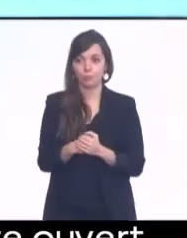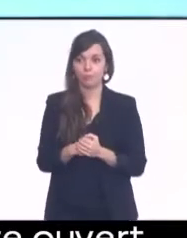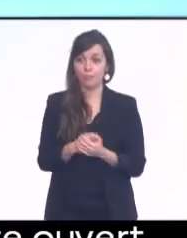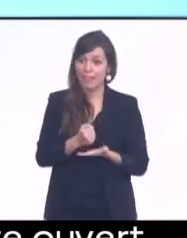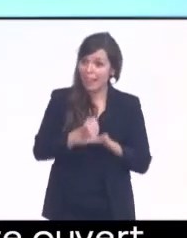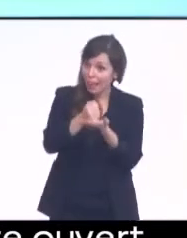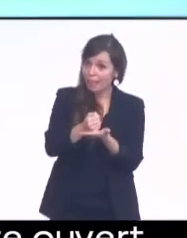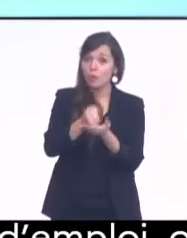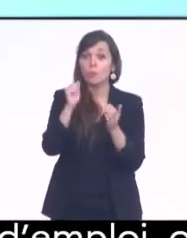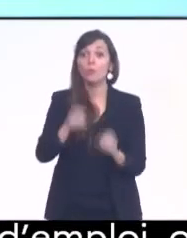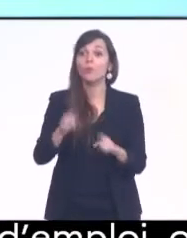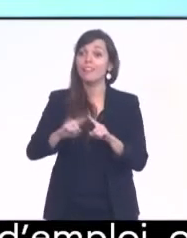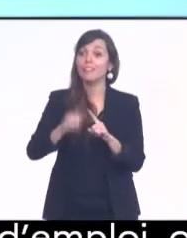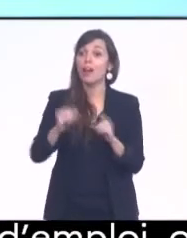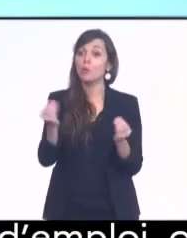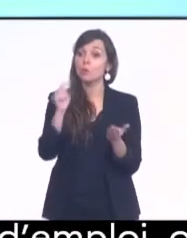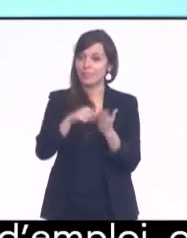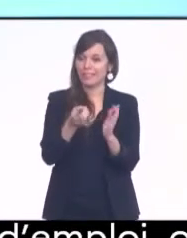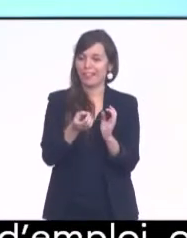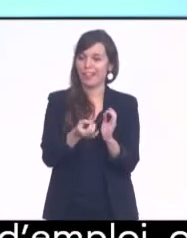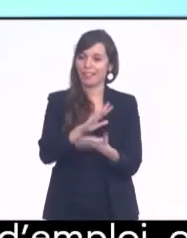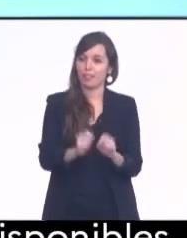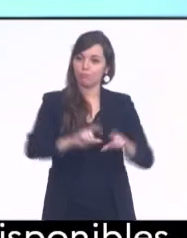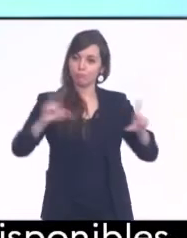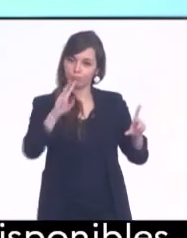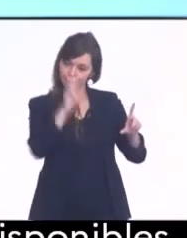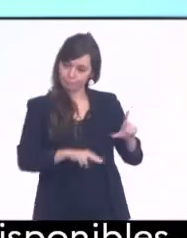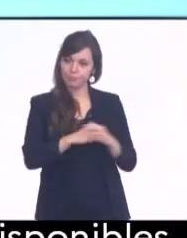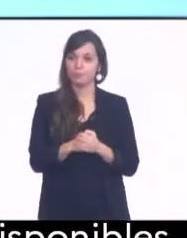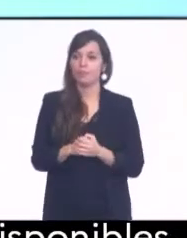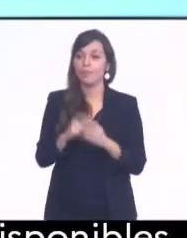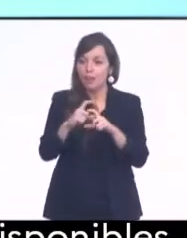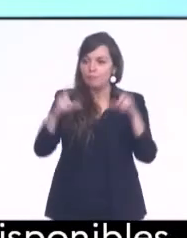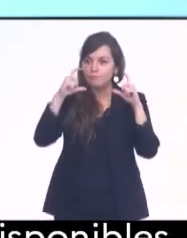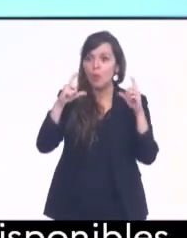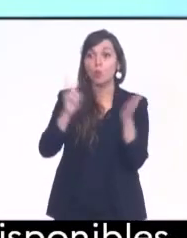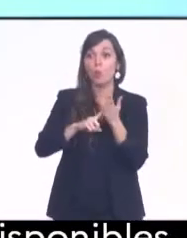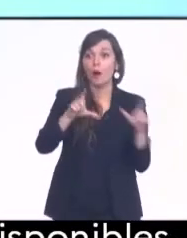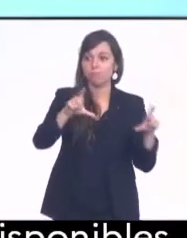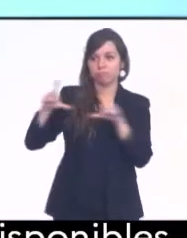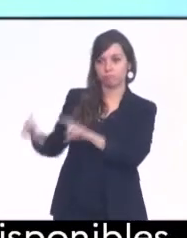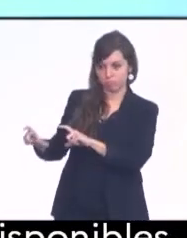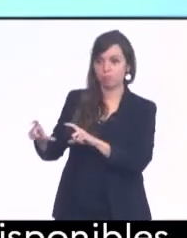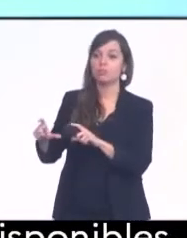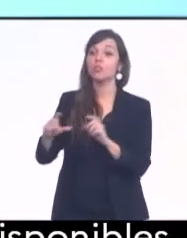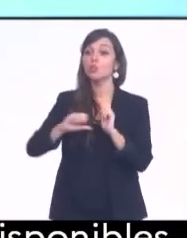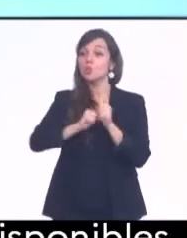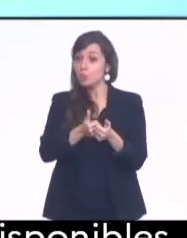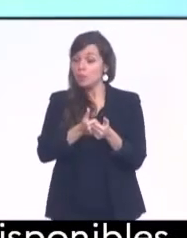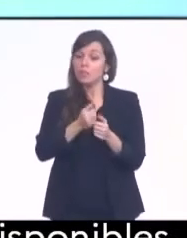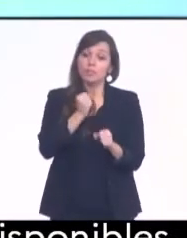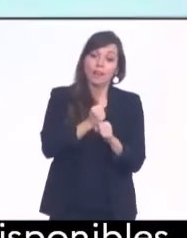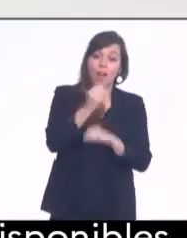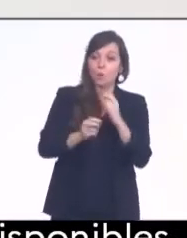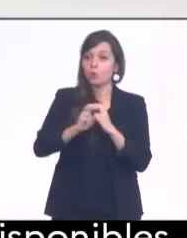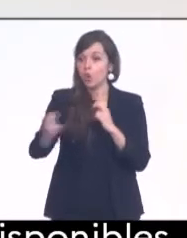détail de ces aides sur le site internet. Des dérogations de port du masque valables dans les transports et au travail ont été mises en place pour les personnes en